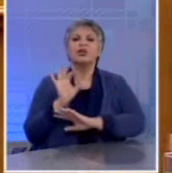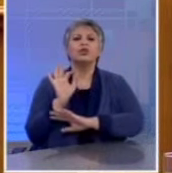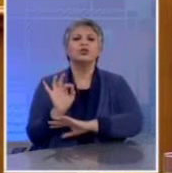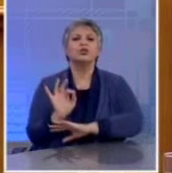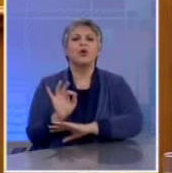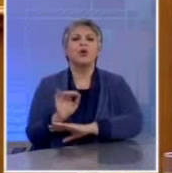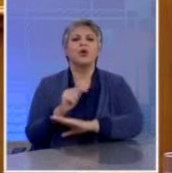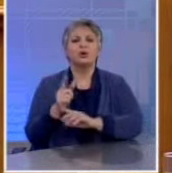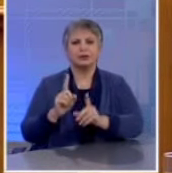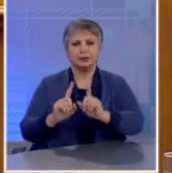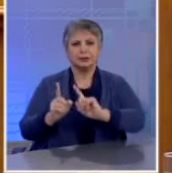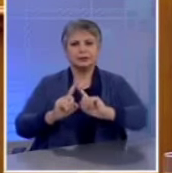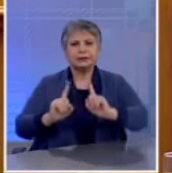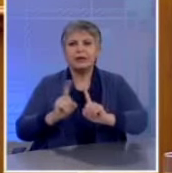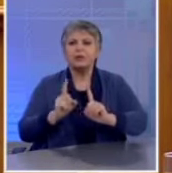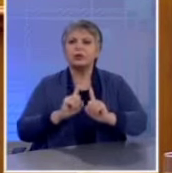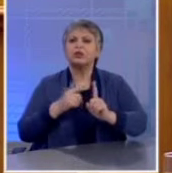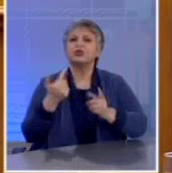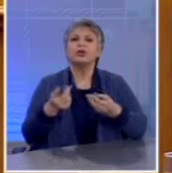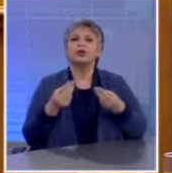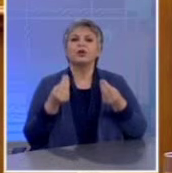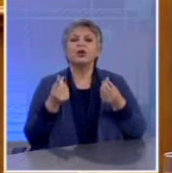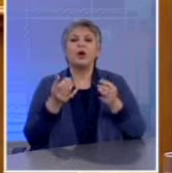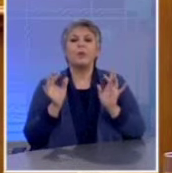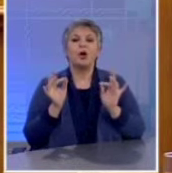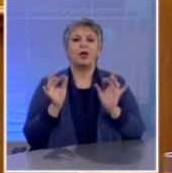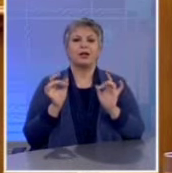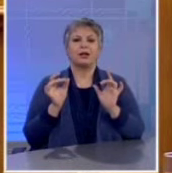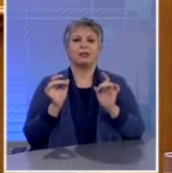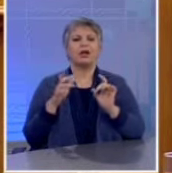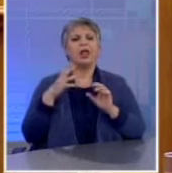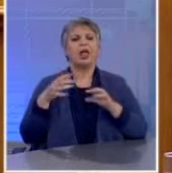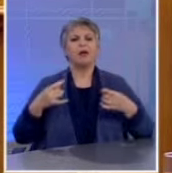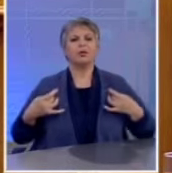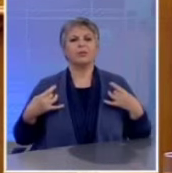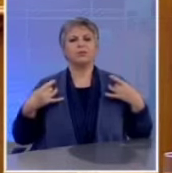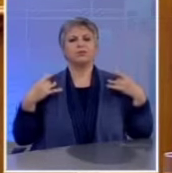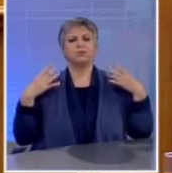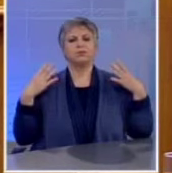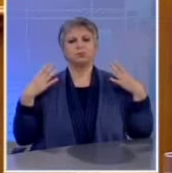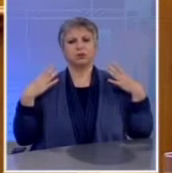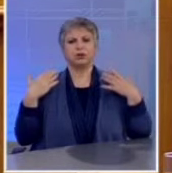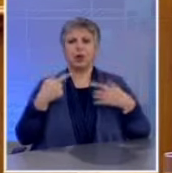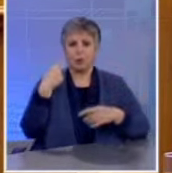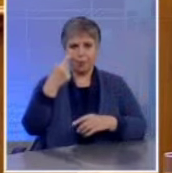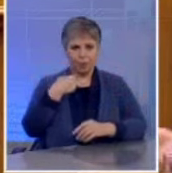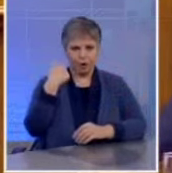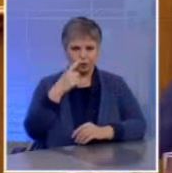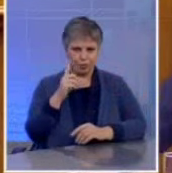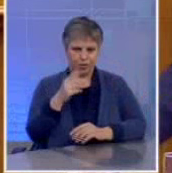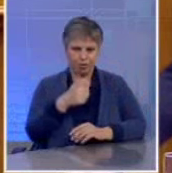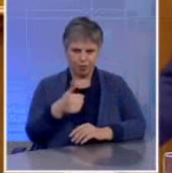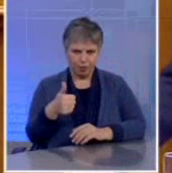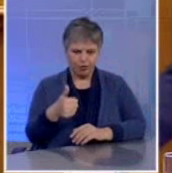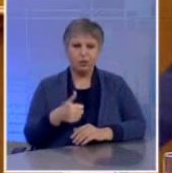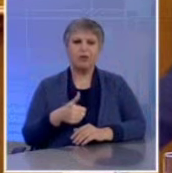συγκεκριμένης υπόθεσης ή στην αμνίστευση κάποιου συγκεκριμένου προσώπου, αλλά